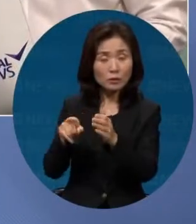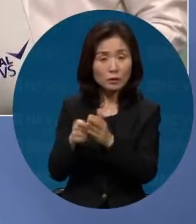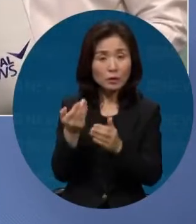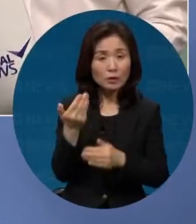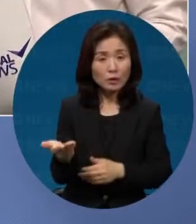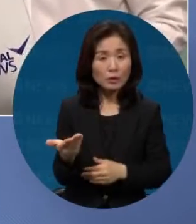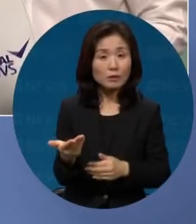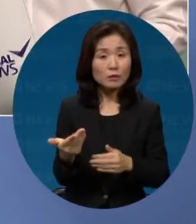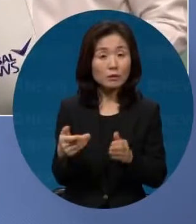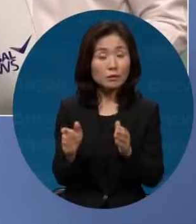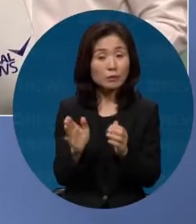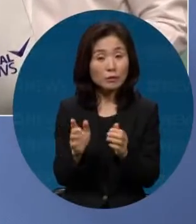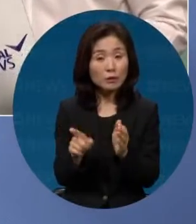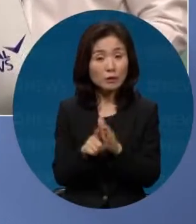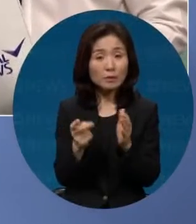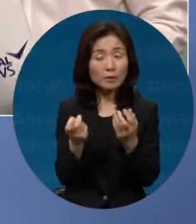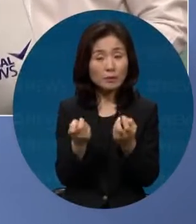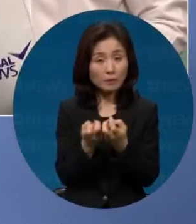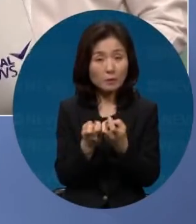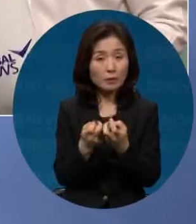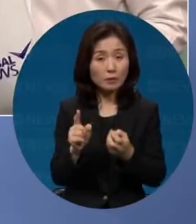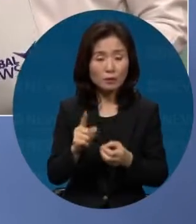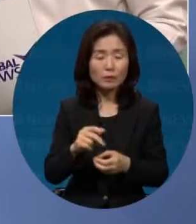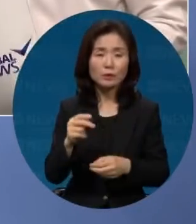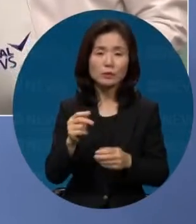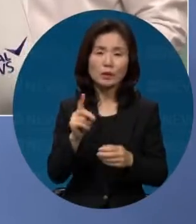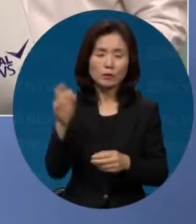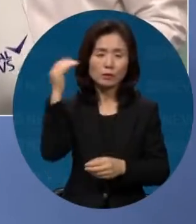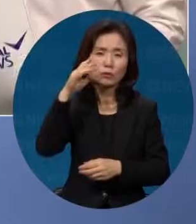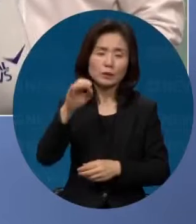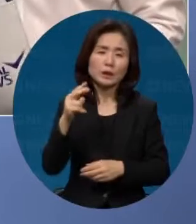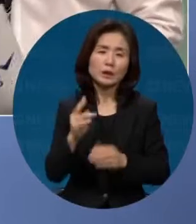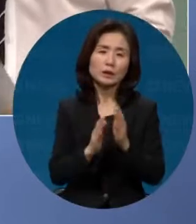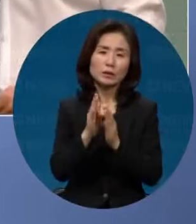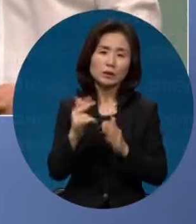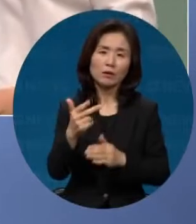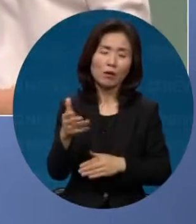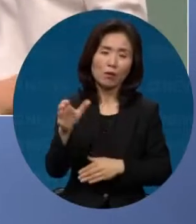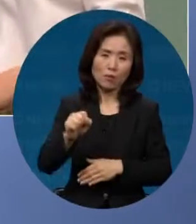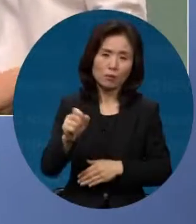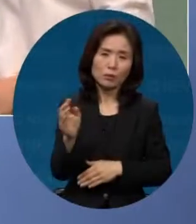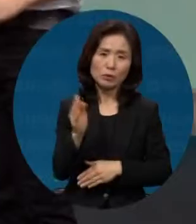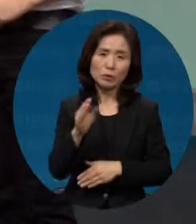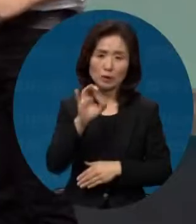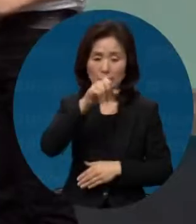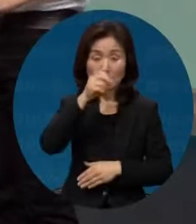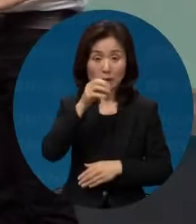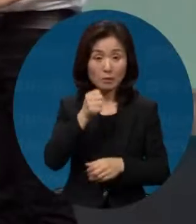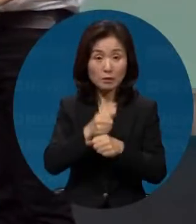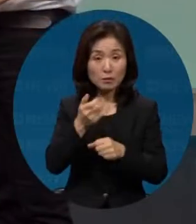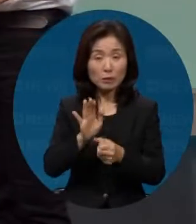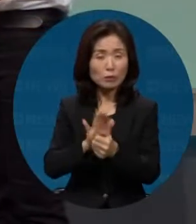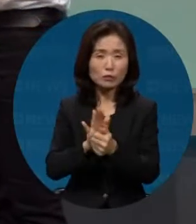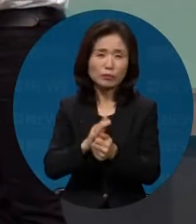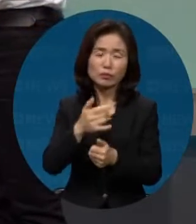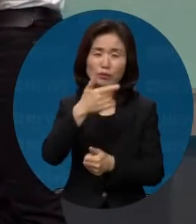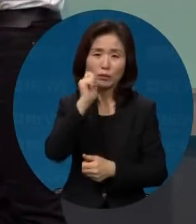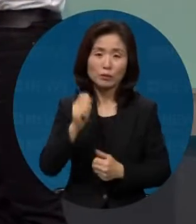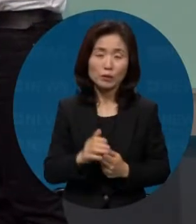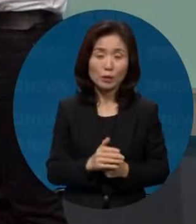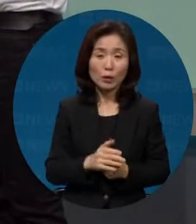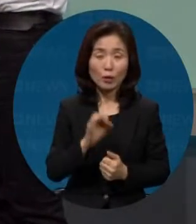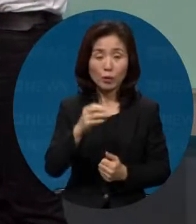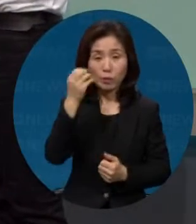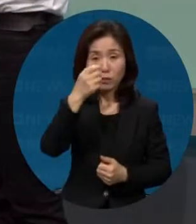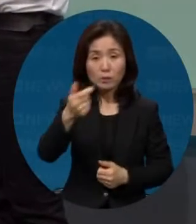2조 7000억원 규모의 예산의 편성 햇지만 실질적인 도움이 되지 않았습니다 어 2조 7천억 에는 적은 돈은 아닌데